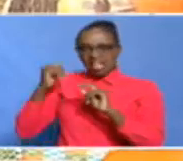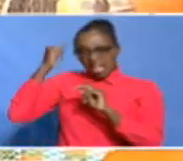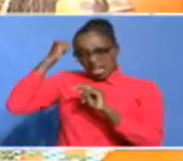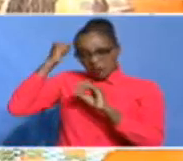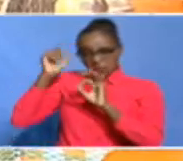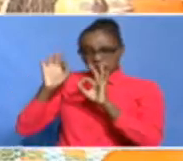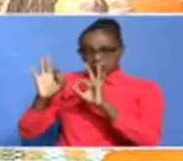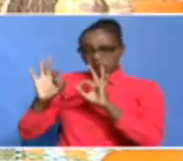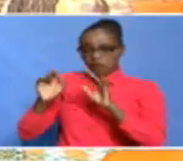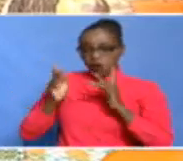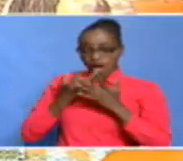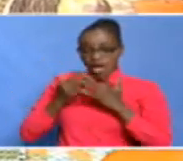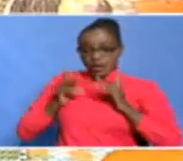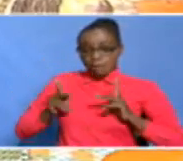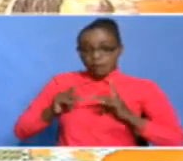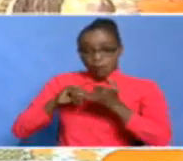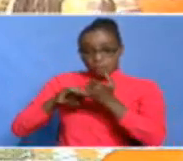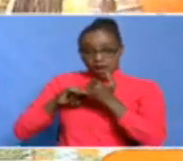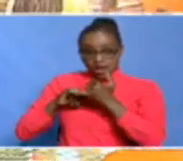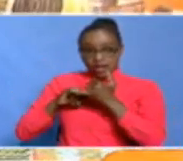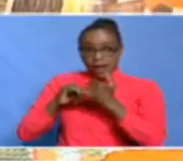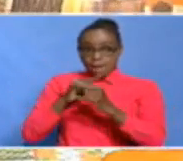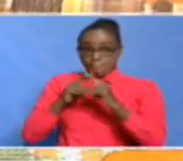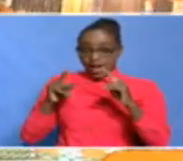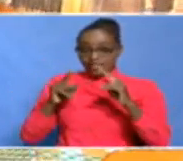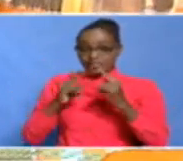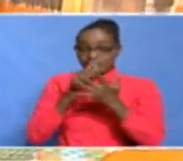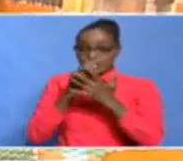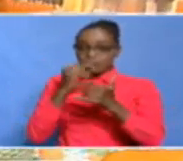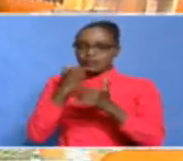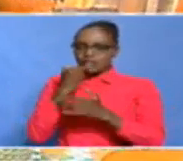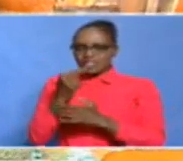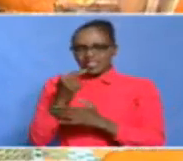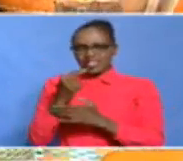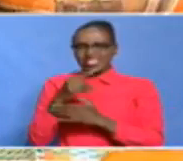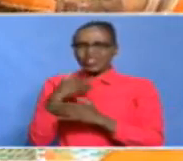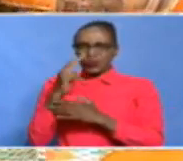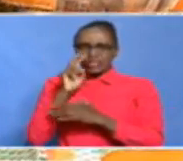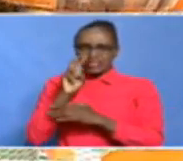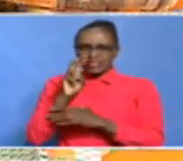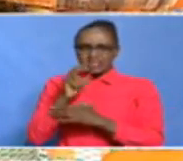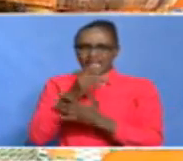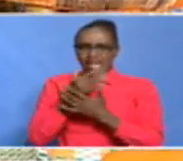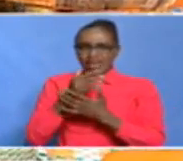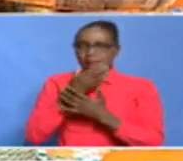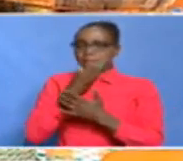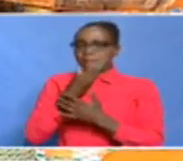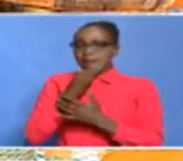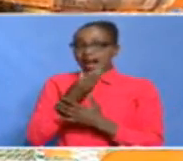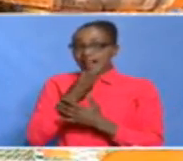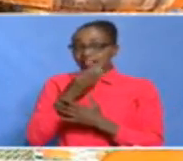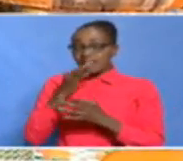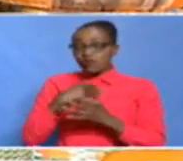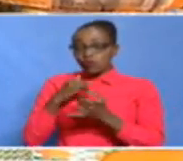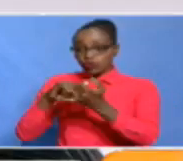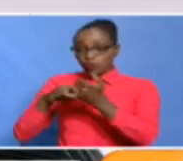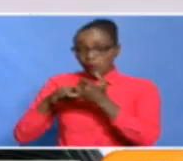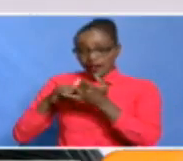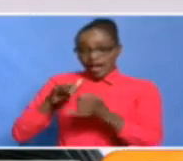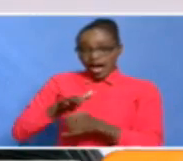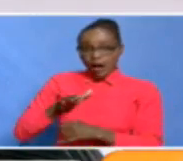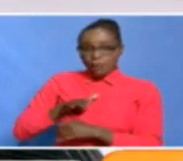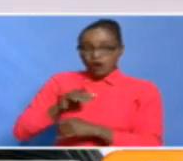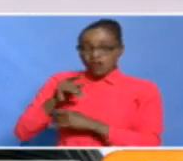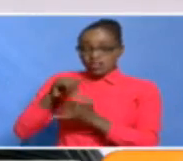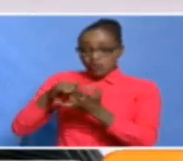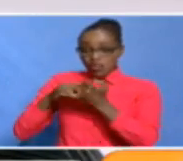kabisa kwa wanandoa. Lakini kile ambacho mimi kila wakati wanasema, naona kwamba ni vyema kama mwanamume anataka kumuoa mwanamke,